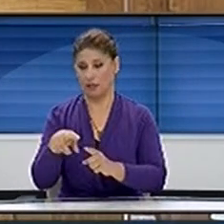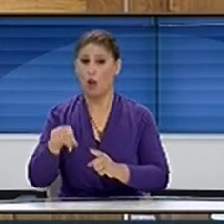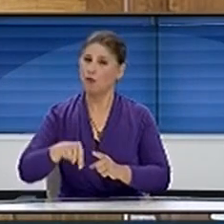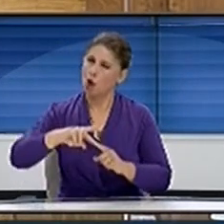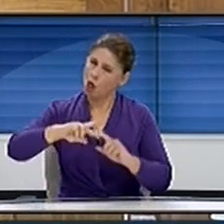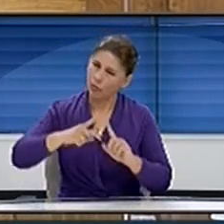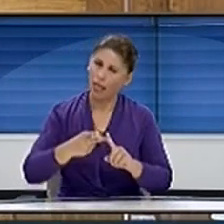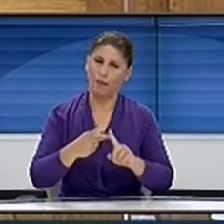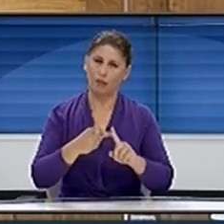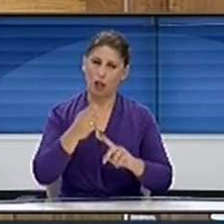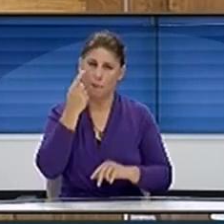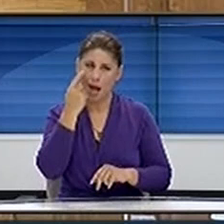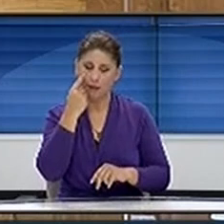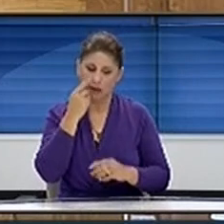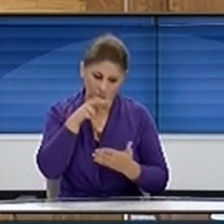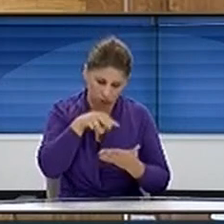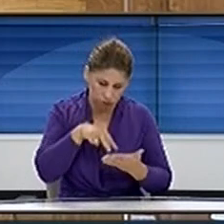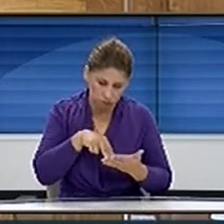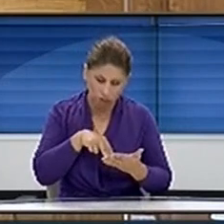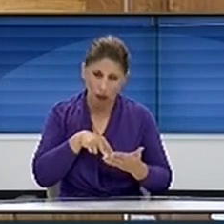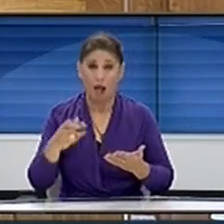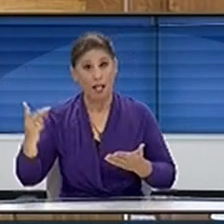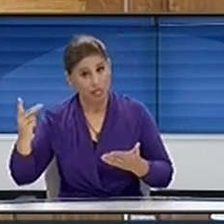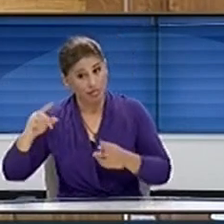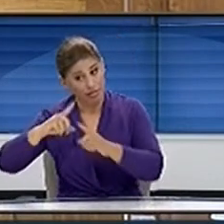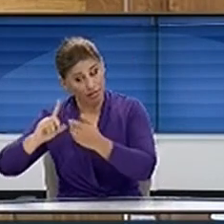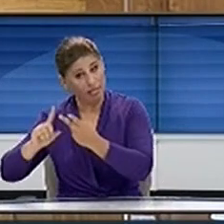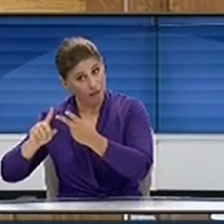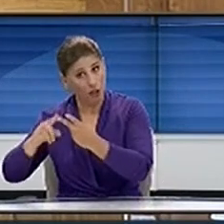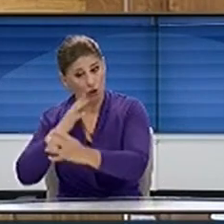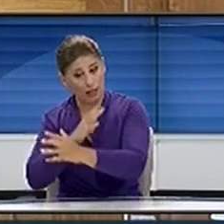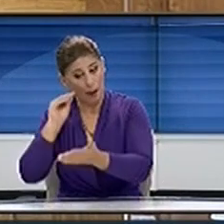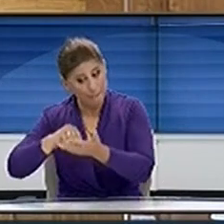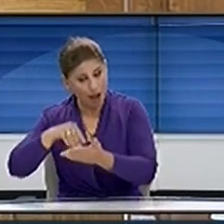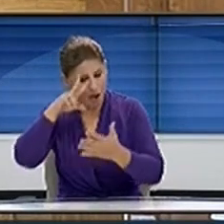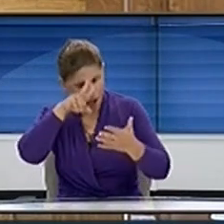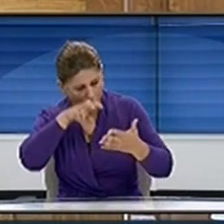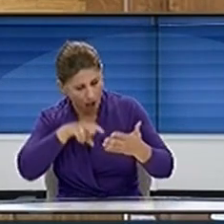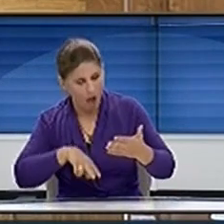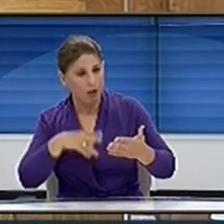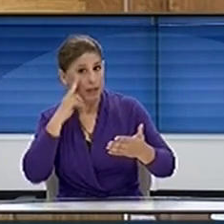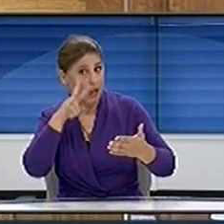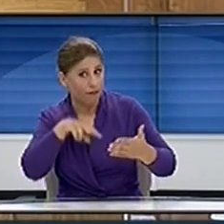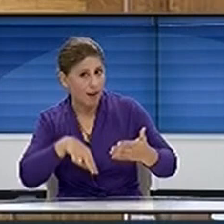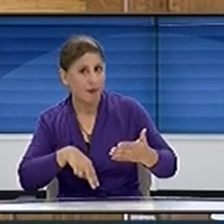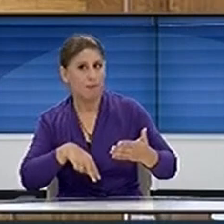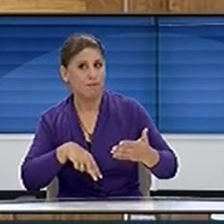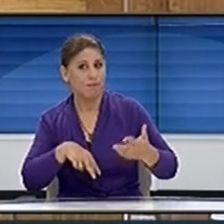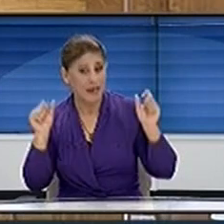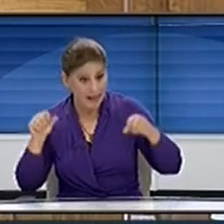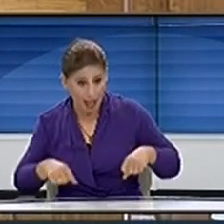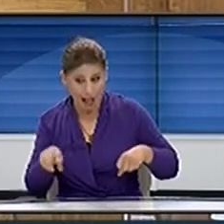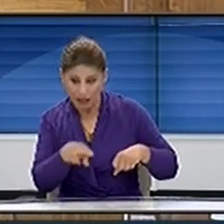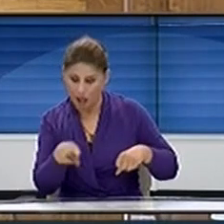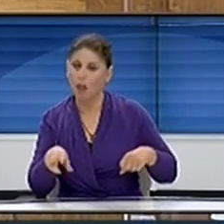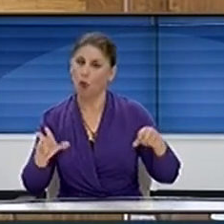φίλτρο, ένα δεύτερο μάτι, προκειμένου να εγκριθεί η νομιμότητα της κάθε νόμιμης επισύνδεσης. Αλήθεια